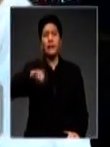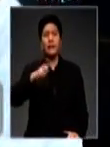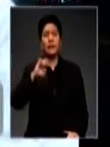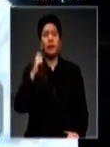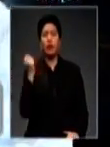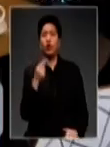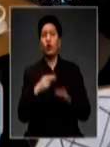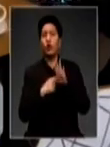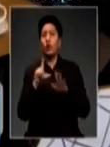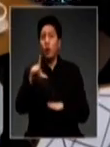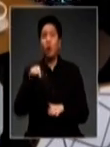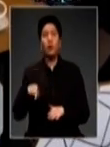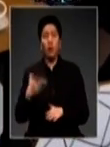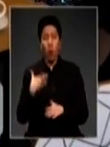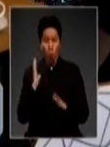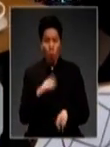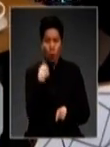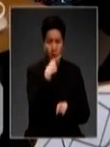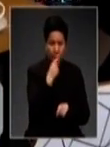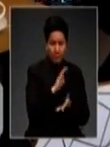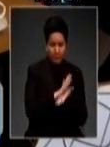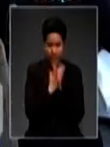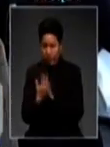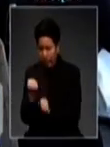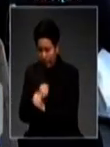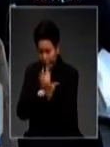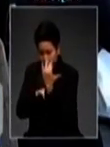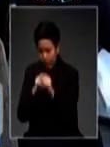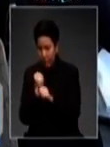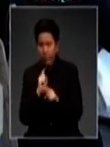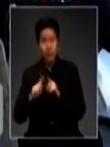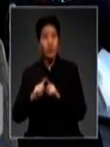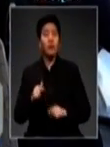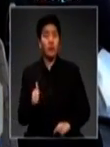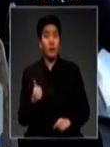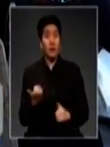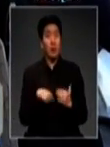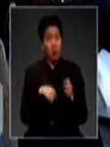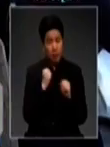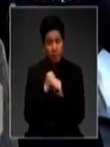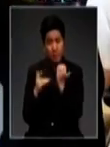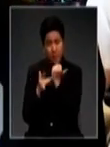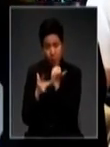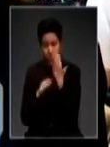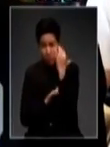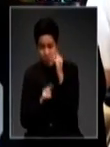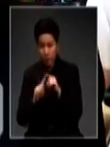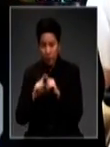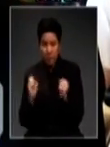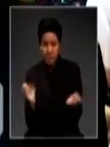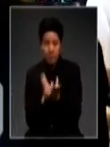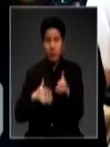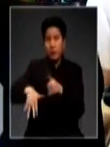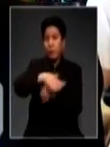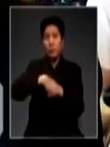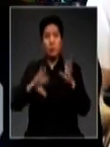เป็นนักท่องเที่ยวเองเนี่ยสามารถที่จะเปลี่ยนมาเป็นคนที่ทำงานทางด้านดิจิตอลได้นะครับแล้วก็อุตสาหกรรมทางด้านดิจิตอลเนี่ยมันไม่ได้ทำลายเรื่องสิ่งแวดล้อม